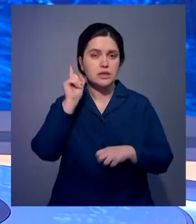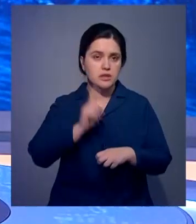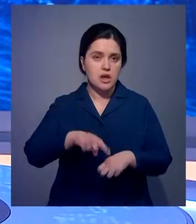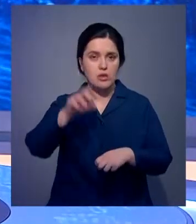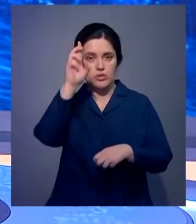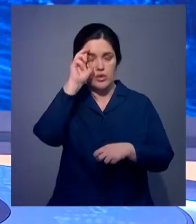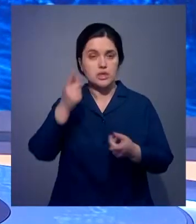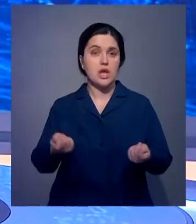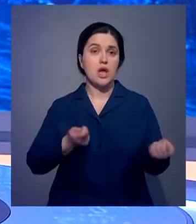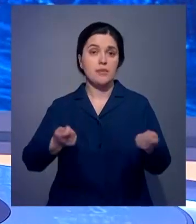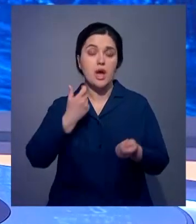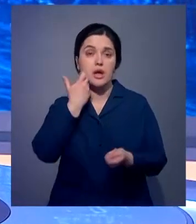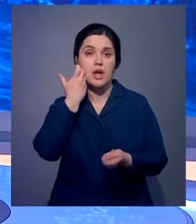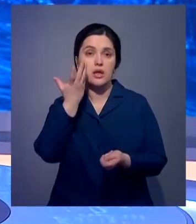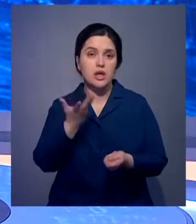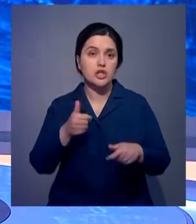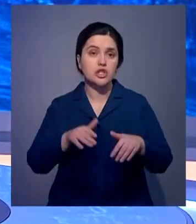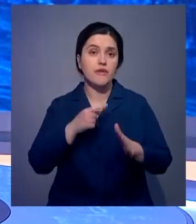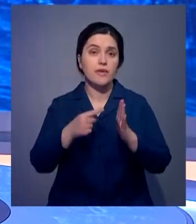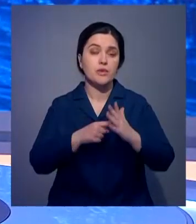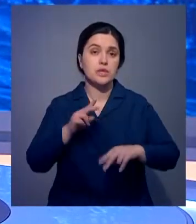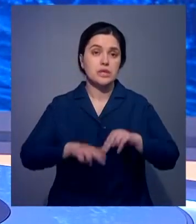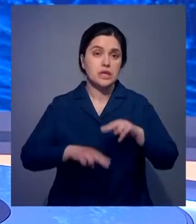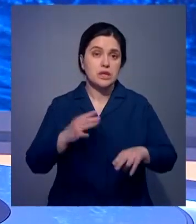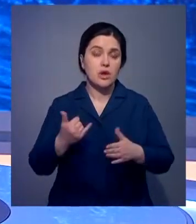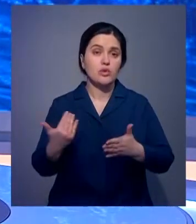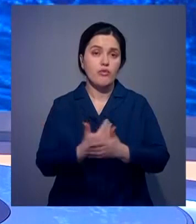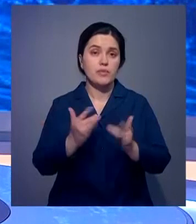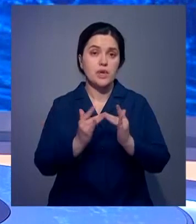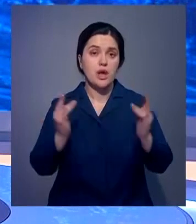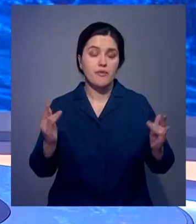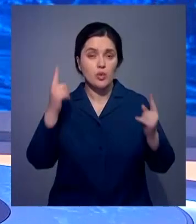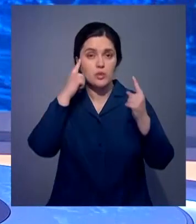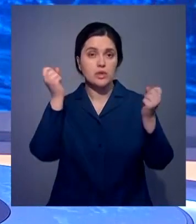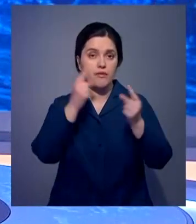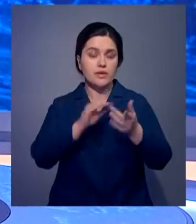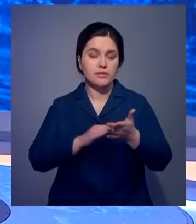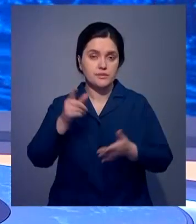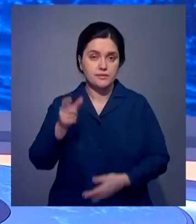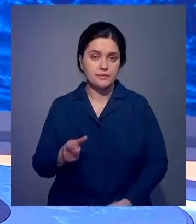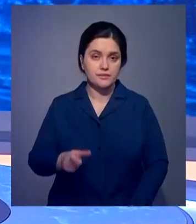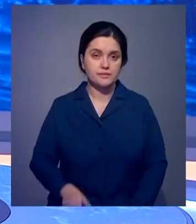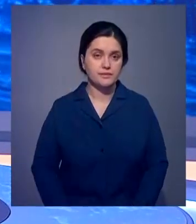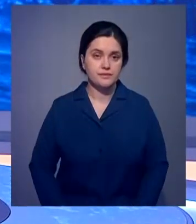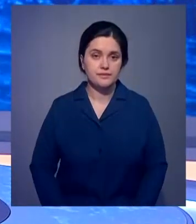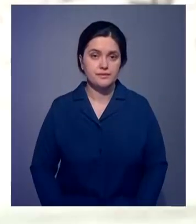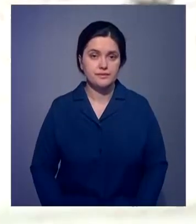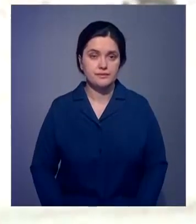и в районном акимате. Когда же решится вопрос строительства новой переправы, узнавал Алибек Байшленов.